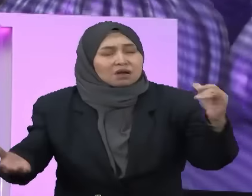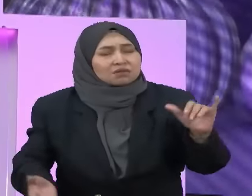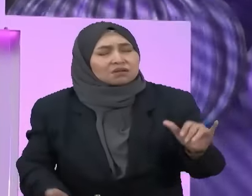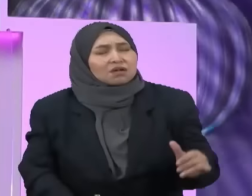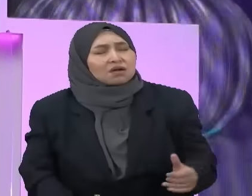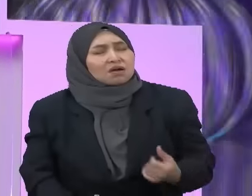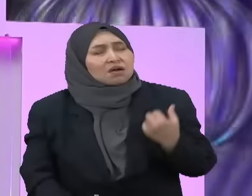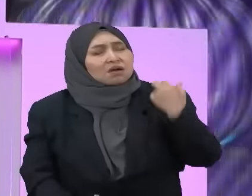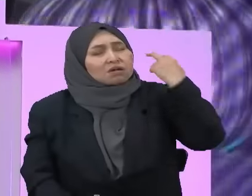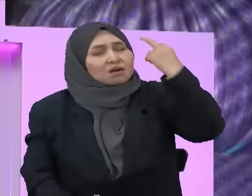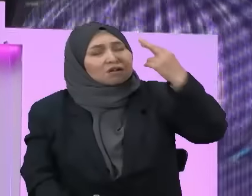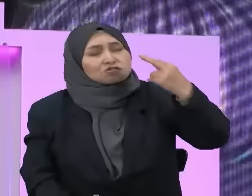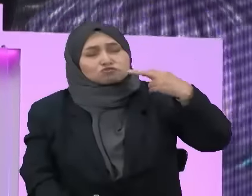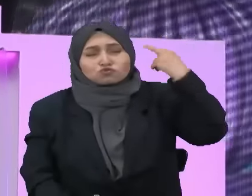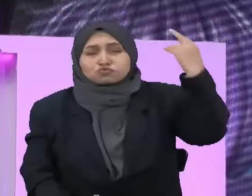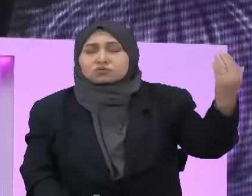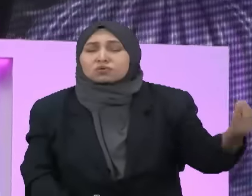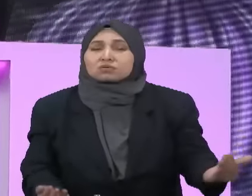Rasul salam